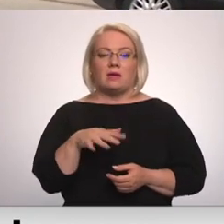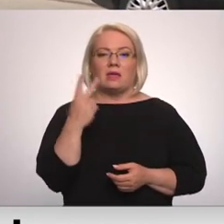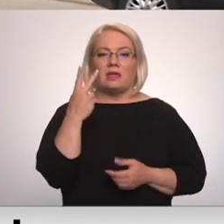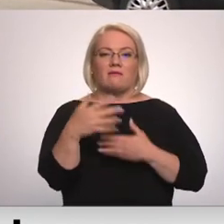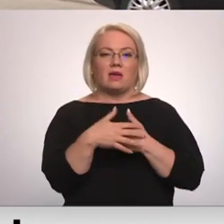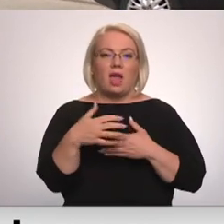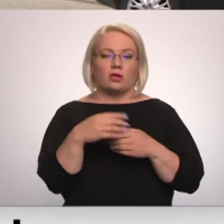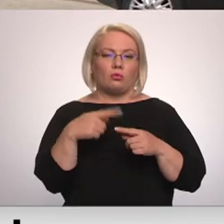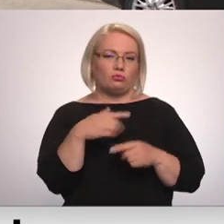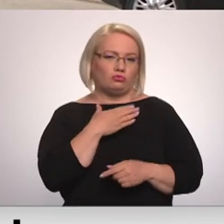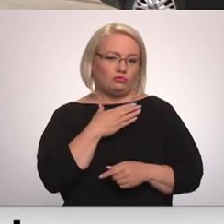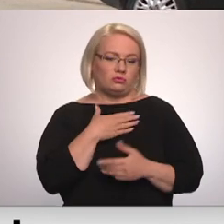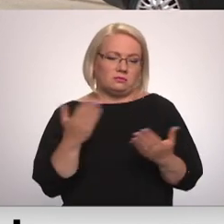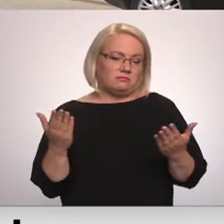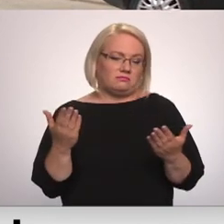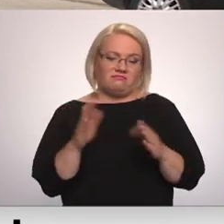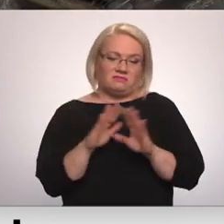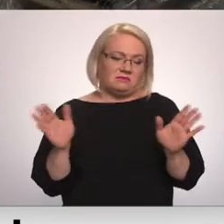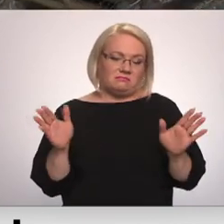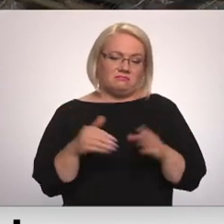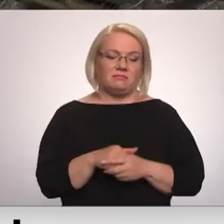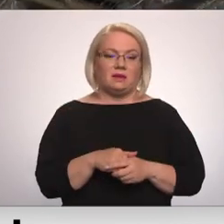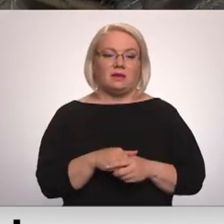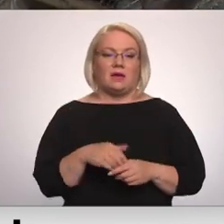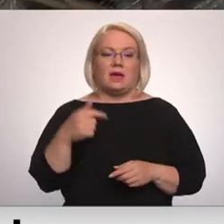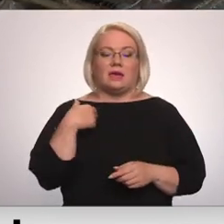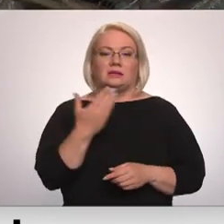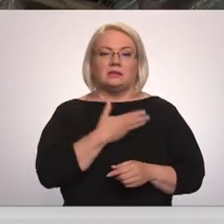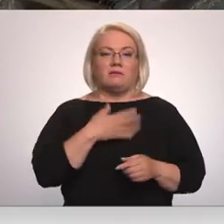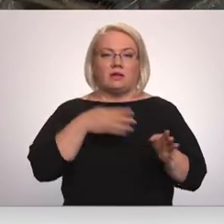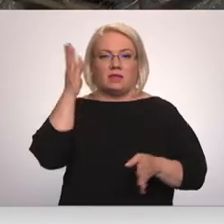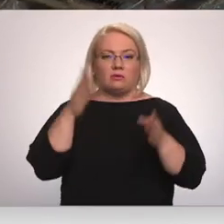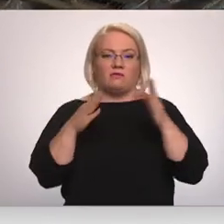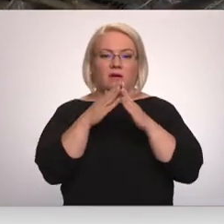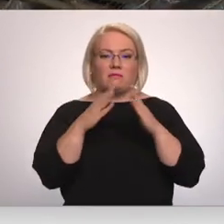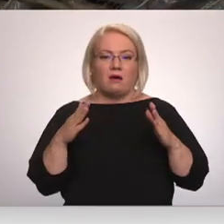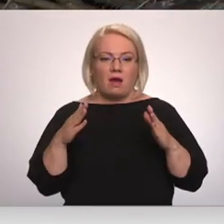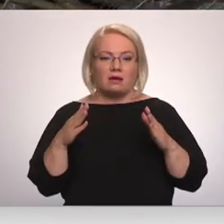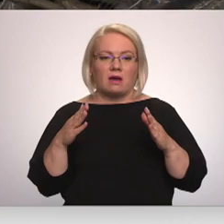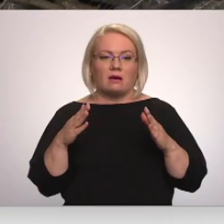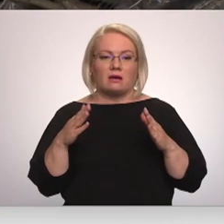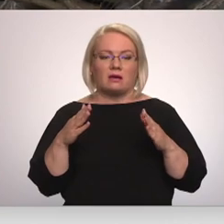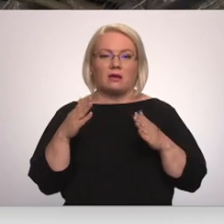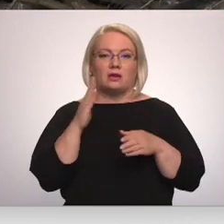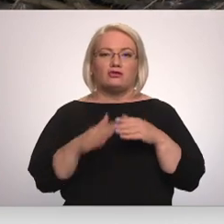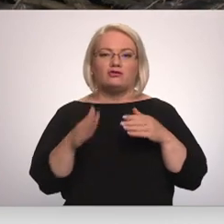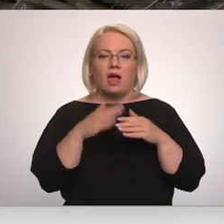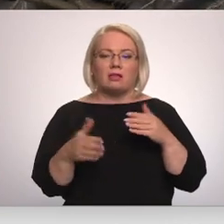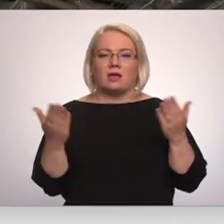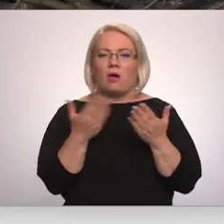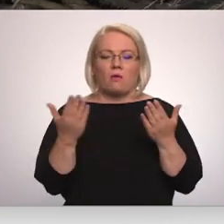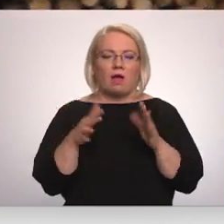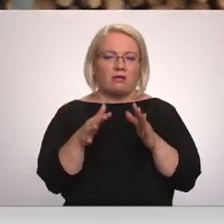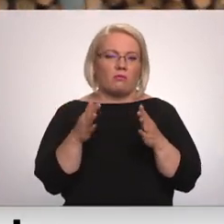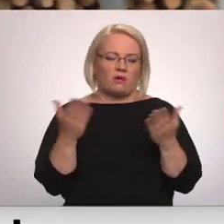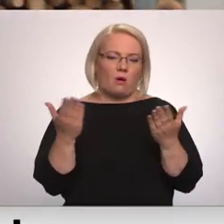un kucīt visu. Es dzīvoju daudz dzīvokļu mājā. Kas mums tur ir šķelda, droši vien kaut kāda